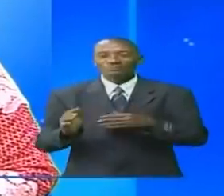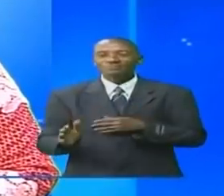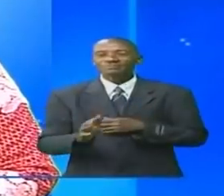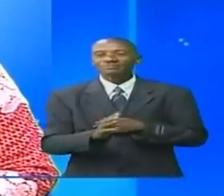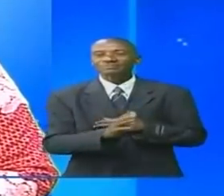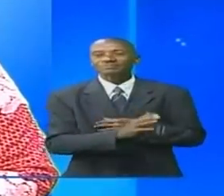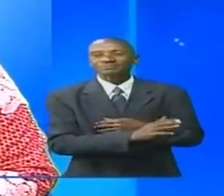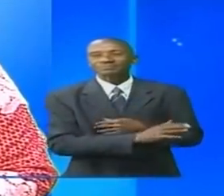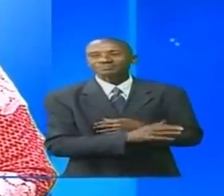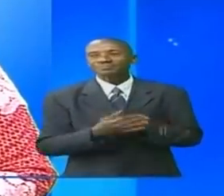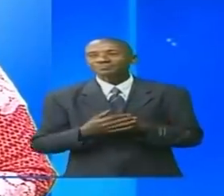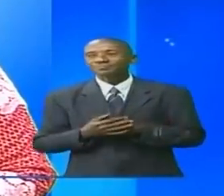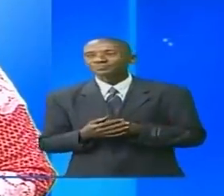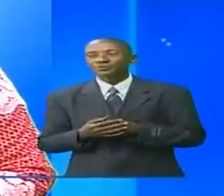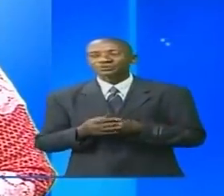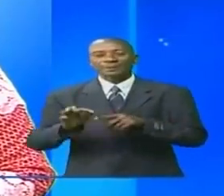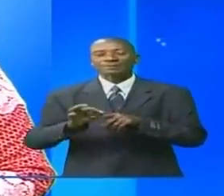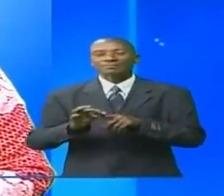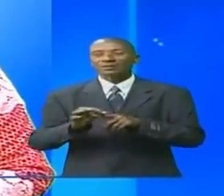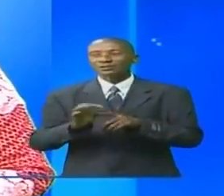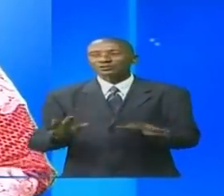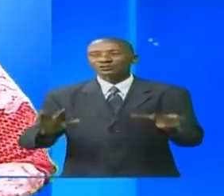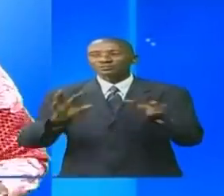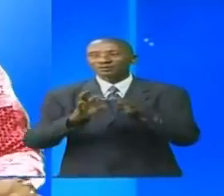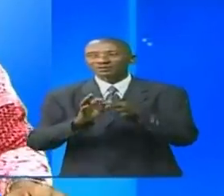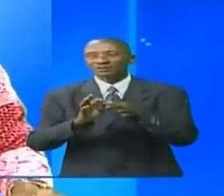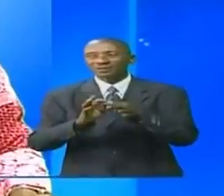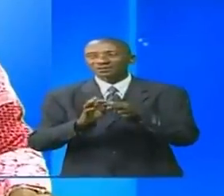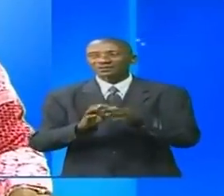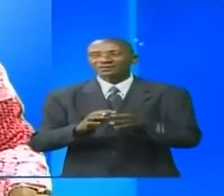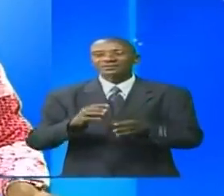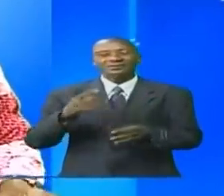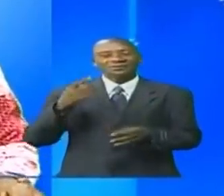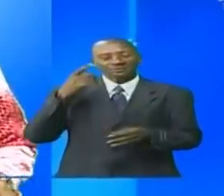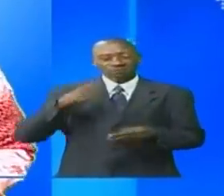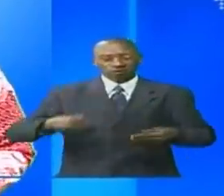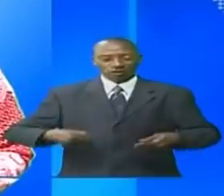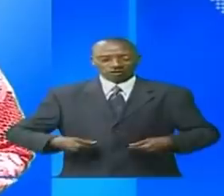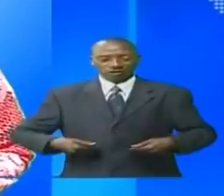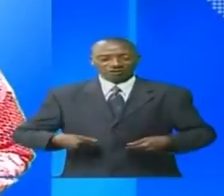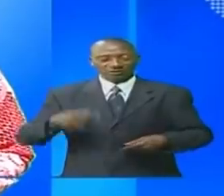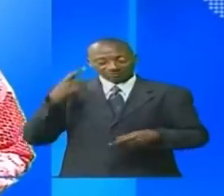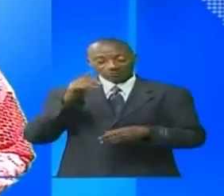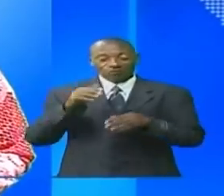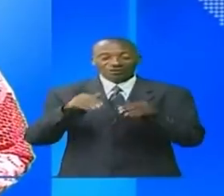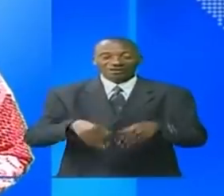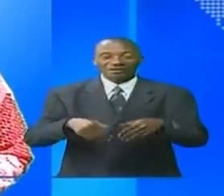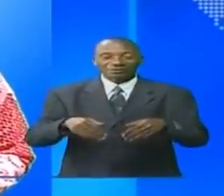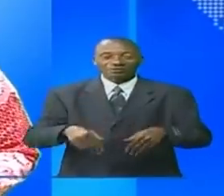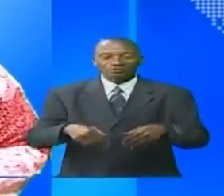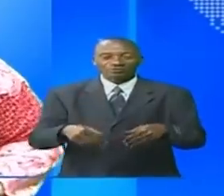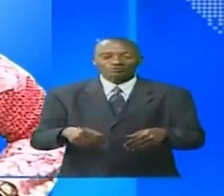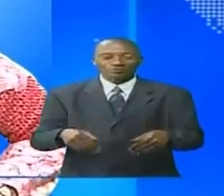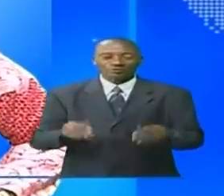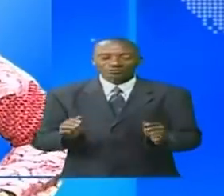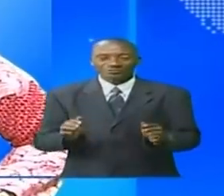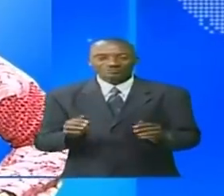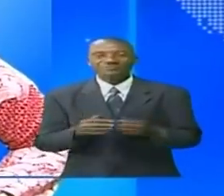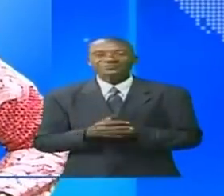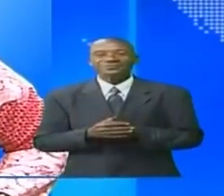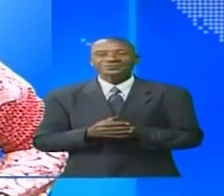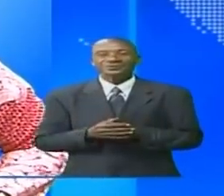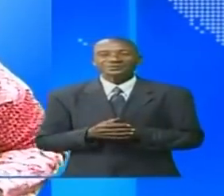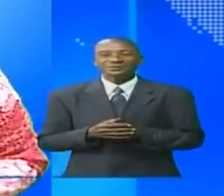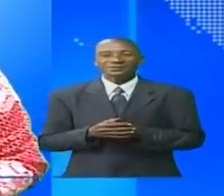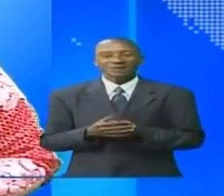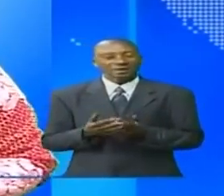une convention de partenariat entre le projet d'entrepreneuriat des jeunes dans l'agriculture et les centres d'incubation. L'objectif est de